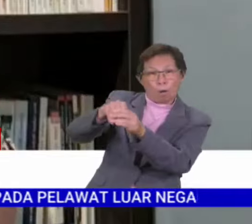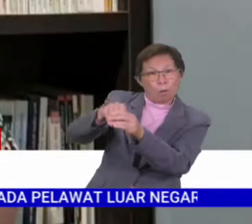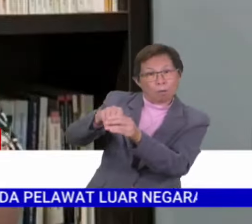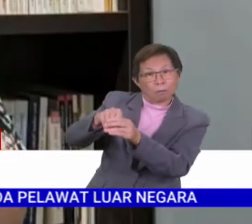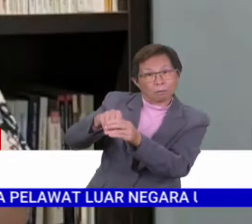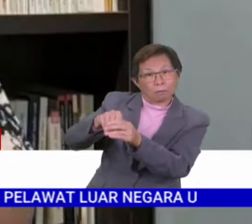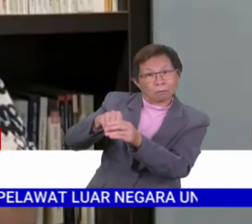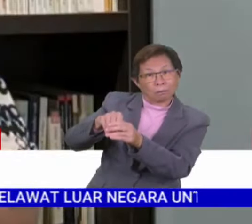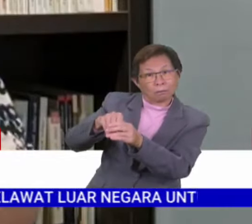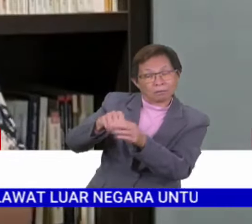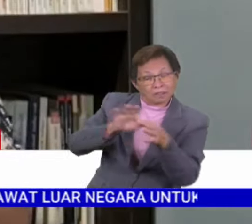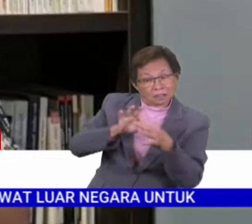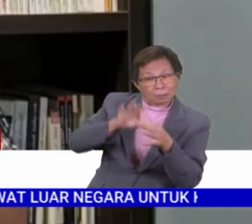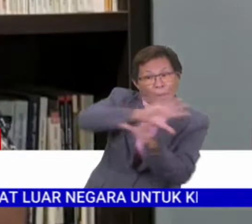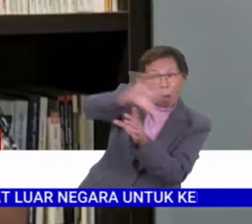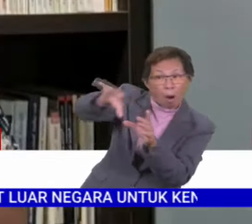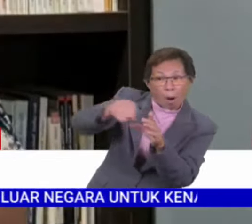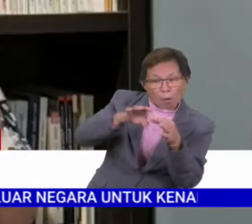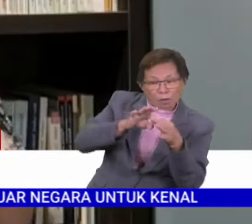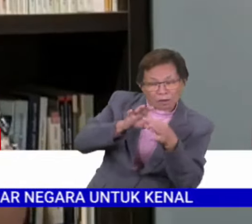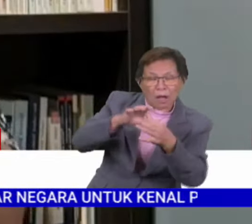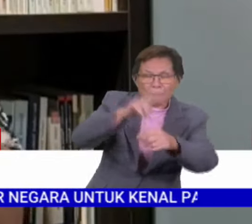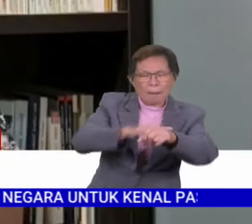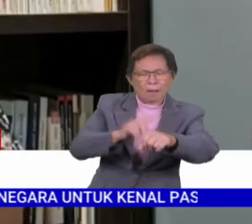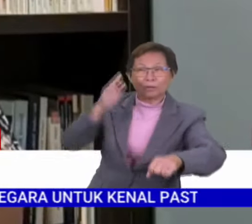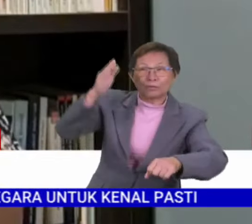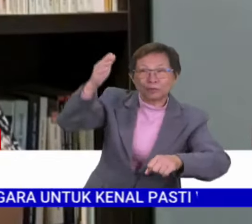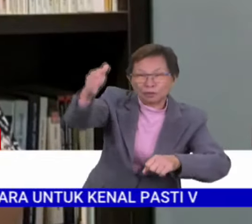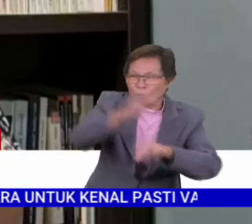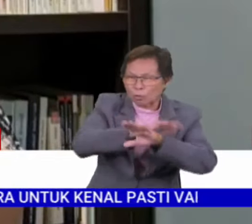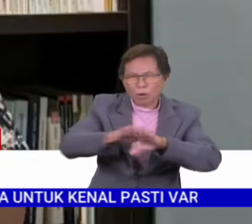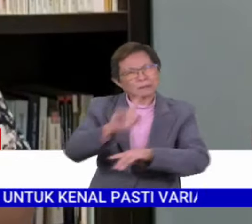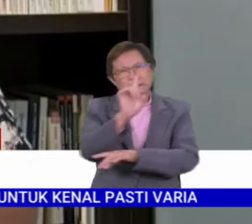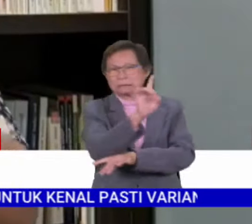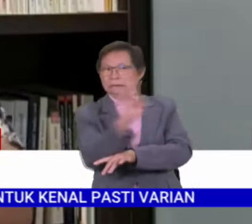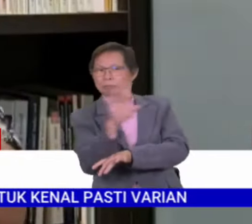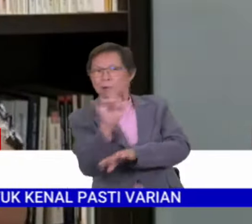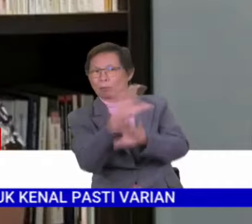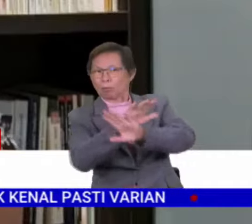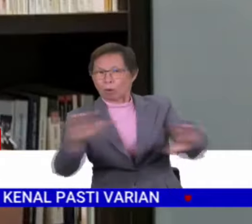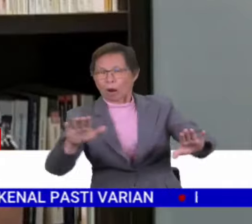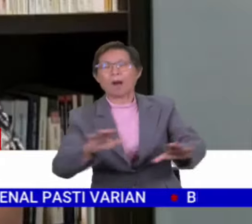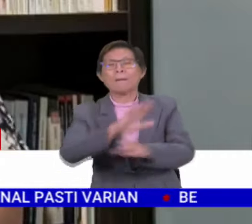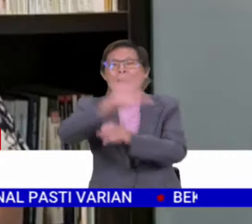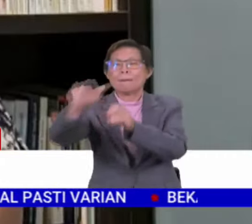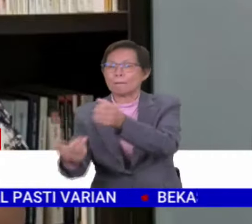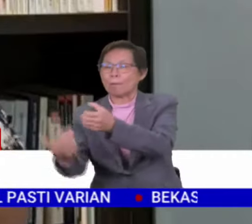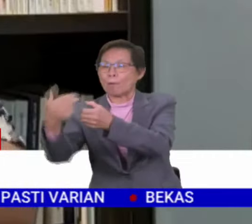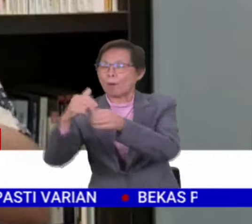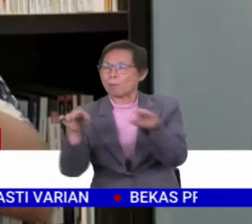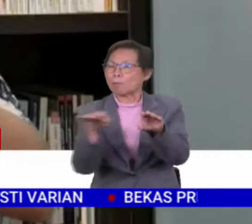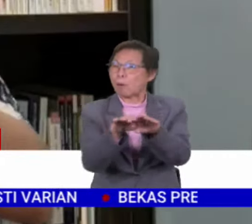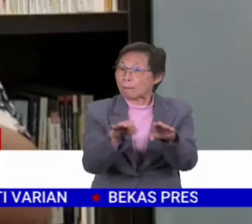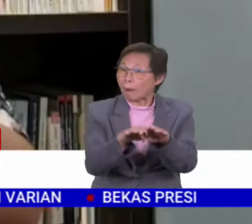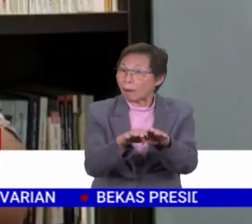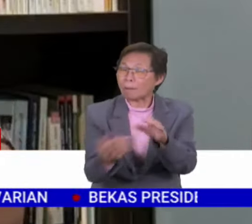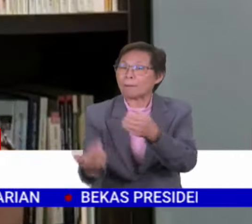komprehensif dalam jangka masa yang panjang, bukan secara one-off, yang melibatkan secara adil